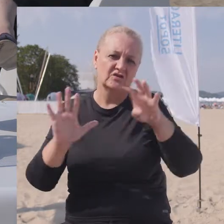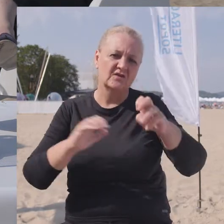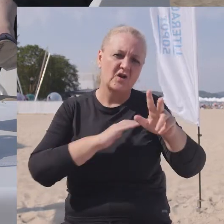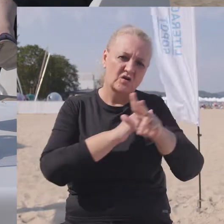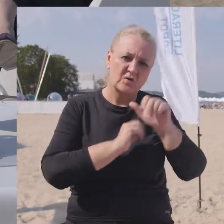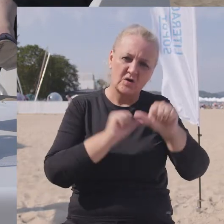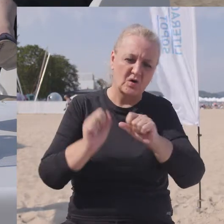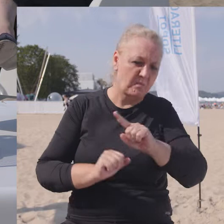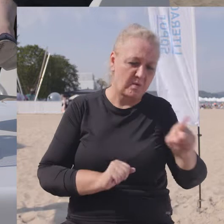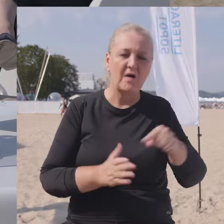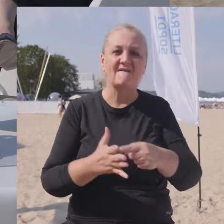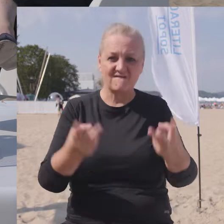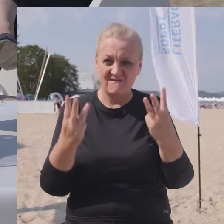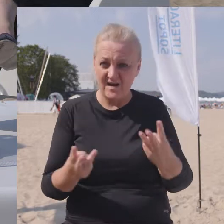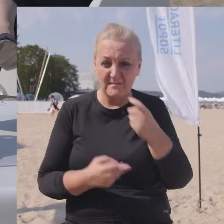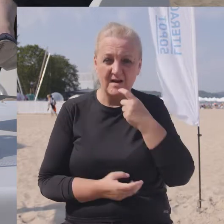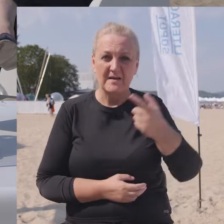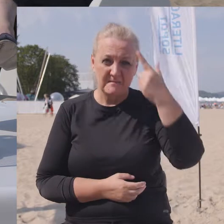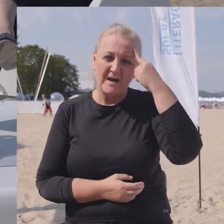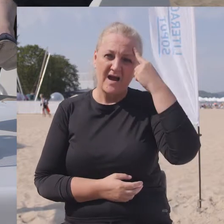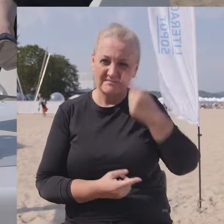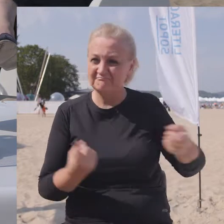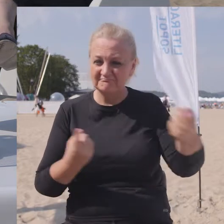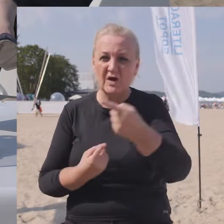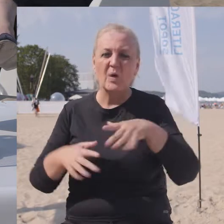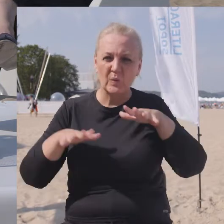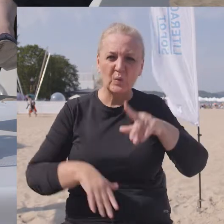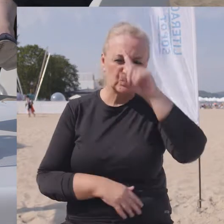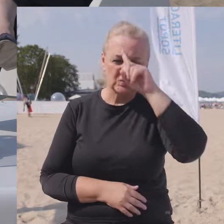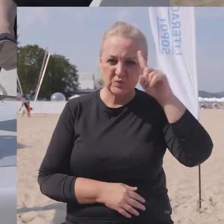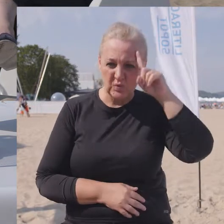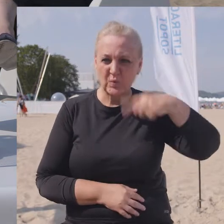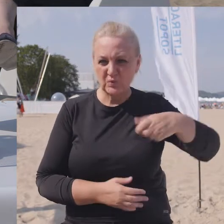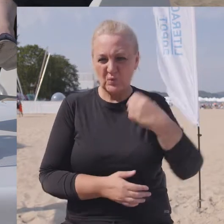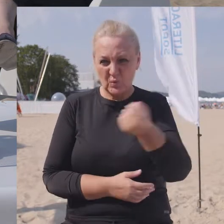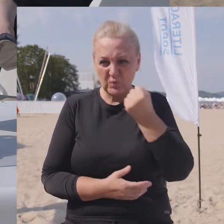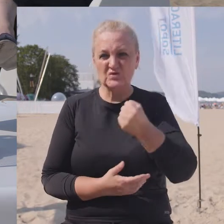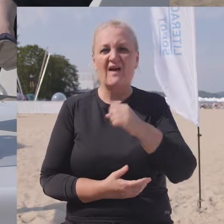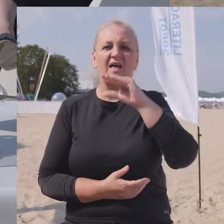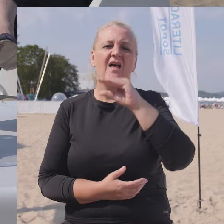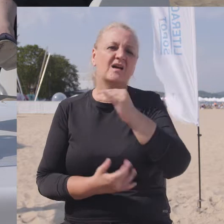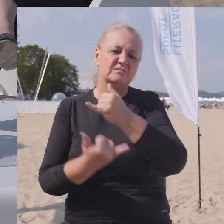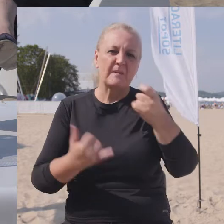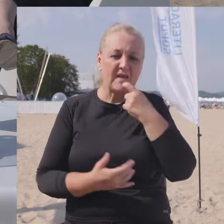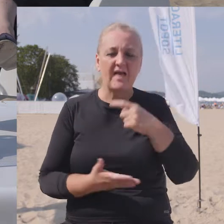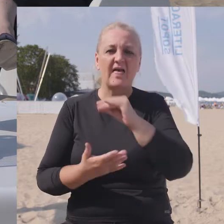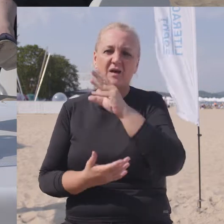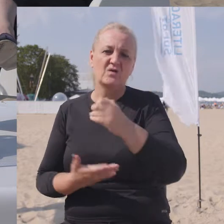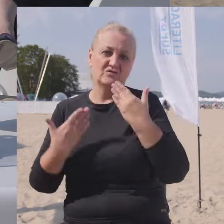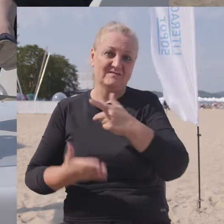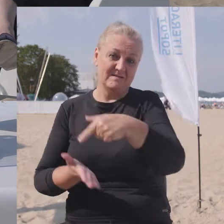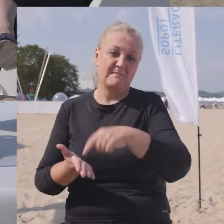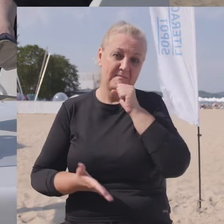potwierdzić, no to pomyślmy sobie, jak wiele osób korzystało z tego nieekologicznego. No i co teraz mamy w związku z tym, dzięki takim babciom Stasiom, ale